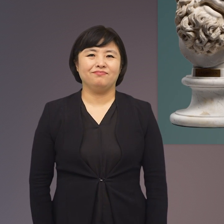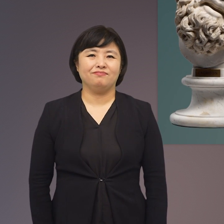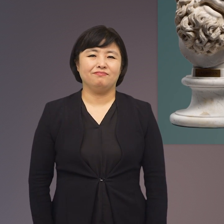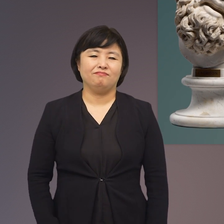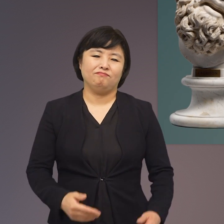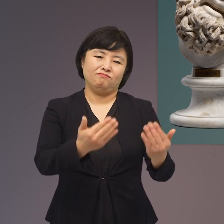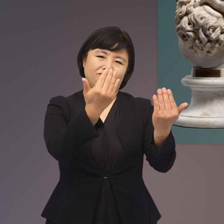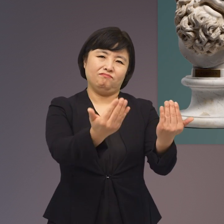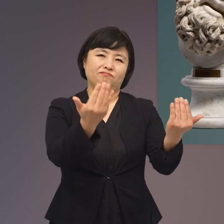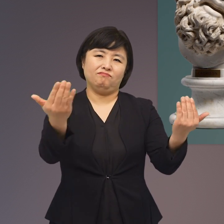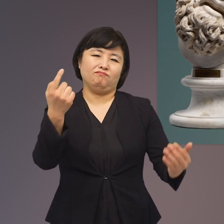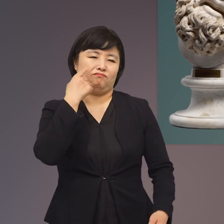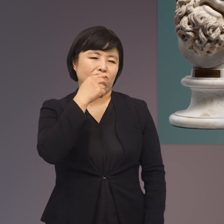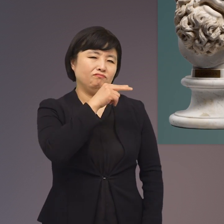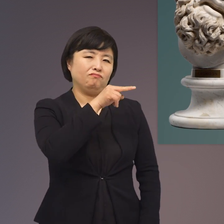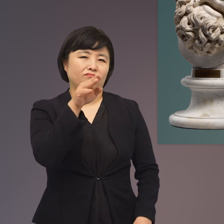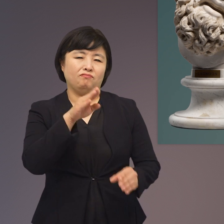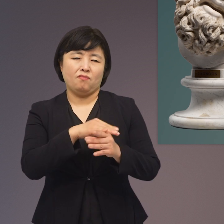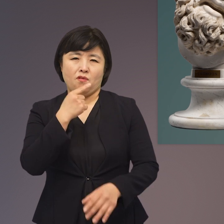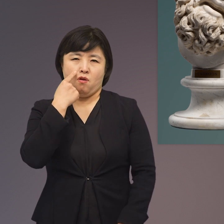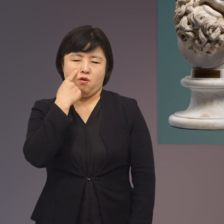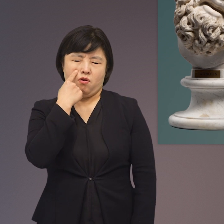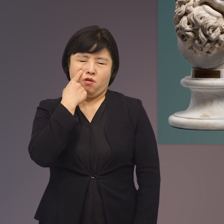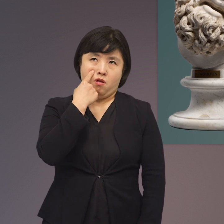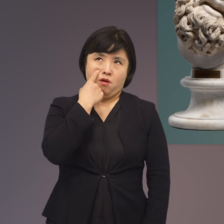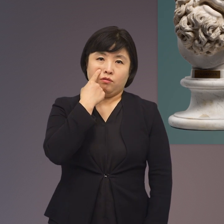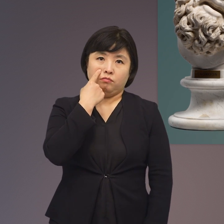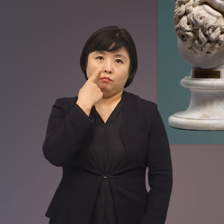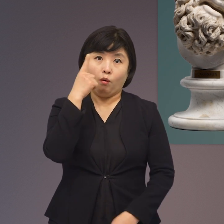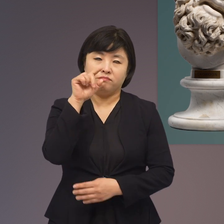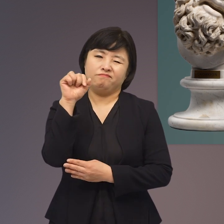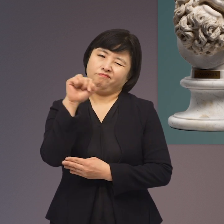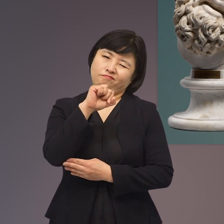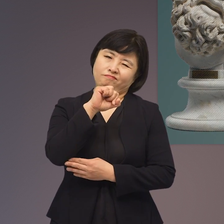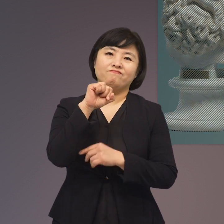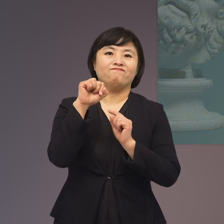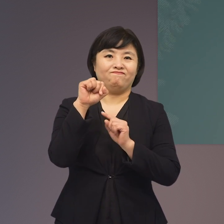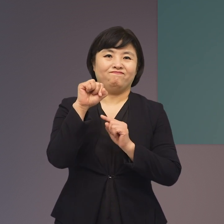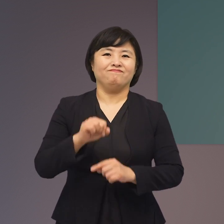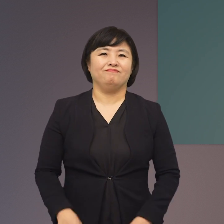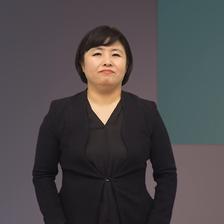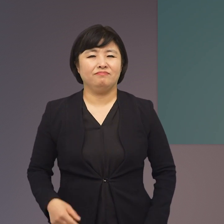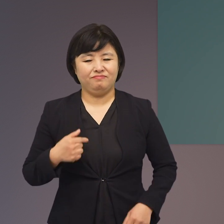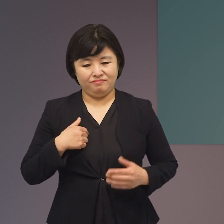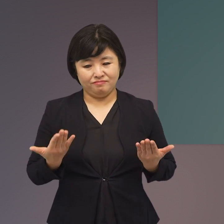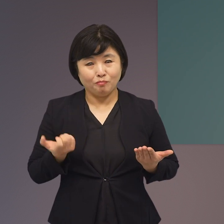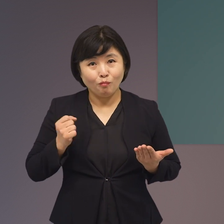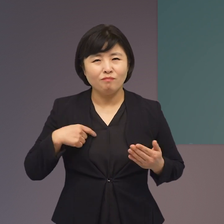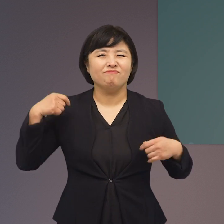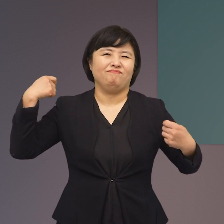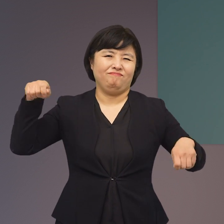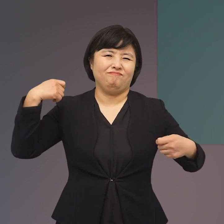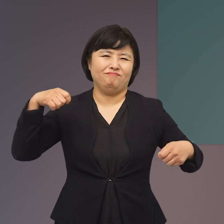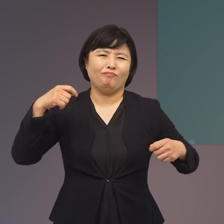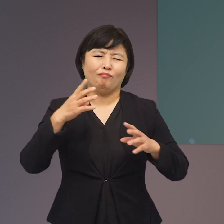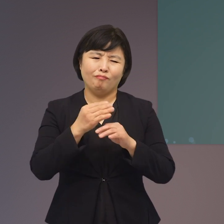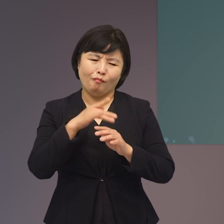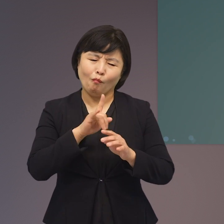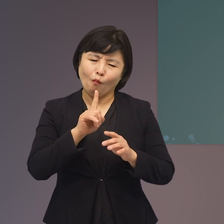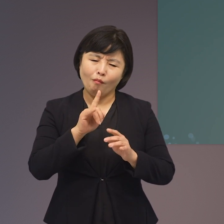이번 전시품 중에서 제 눈에 가장 강렬하게 다가온 작품이었습니다. 제 직업이 배우이다